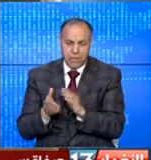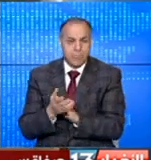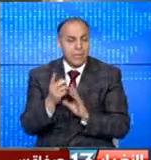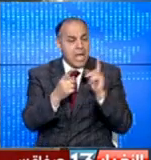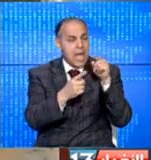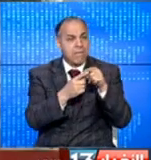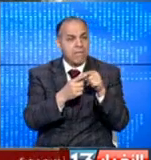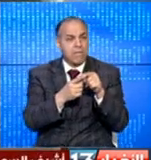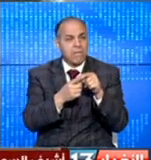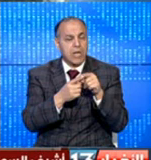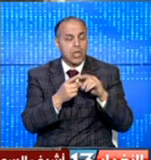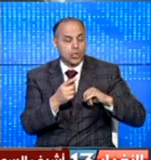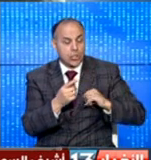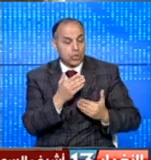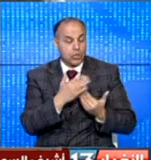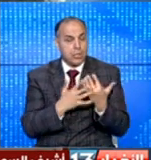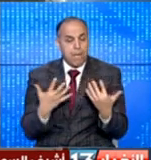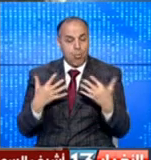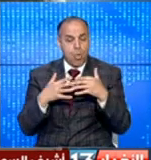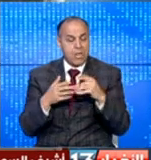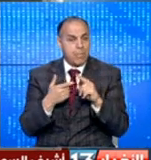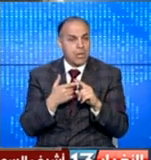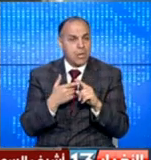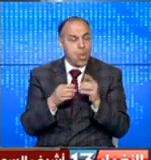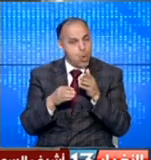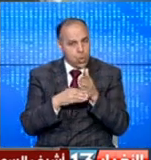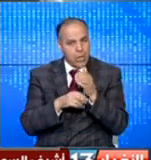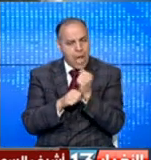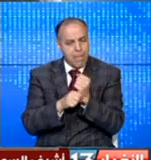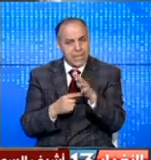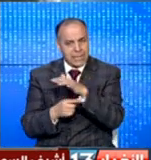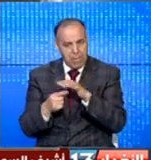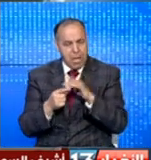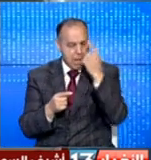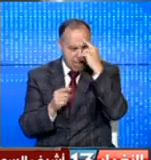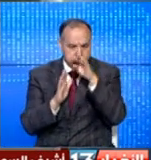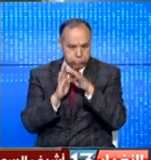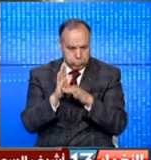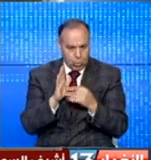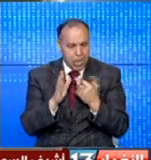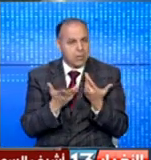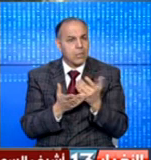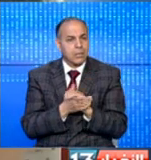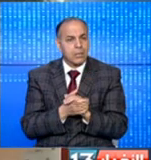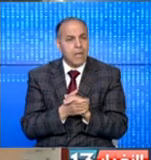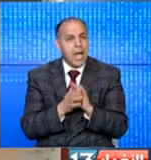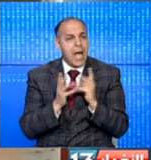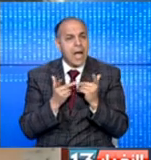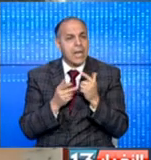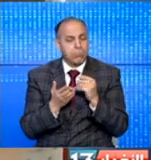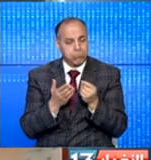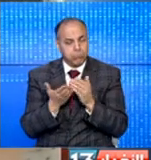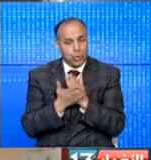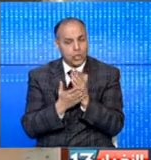هو خلق جيل متضامن يتقن العمل الاجتماعي، يعرف الآليات، كيفية التدخل، كيفية صياغة